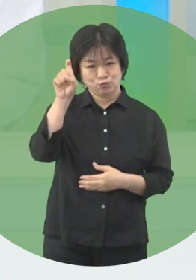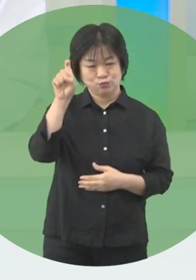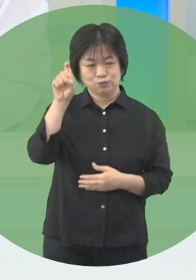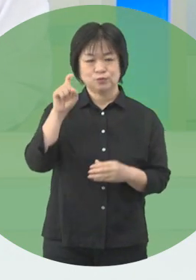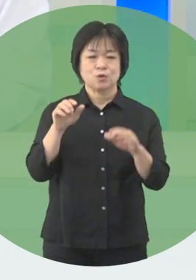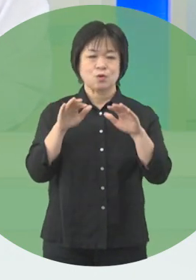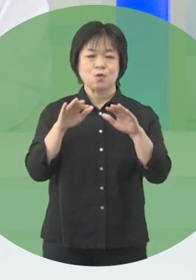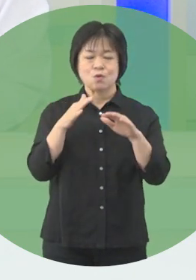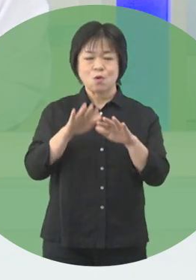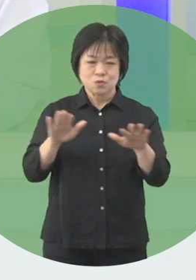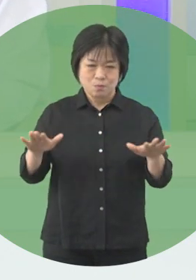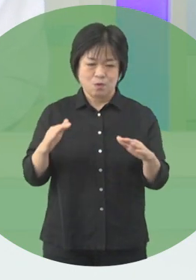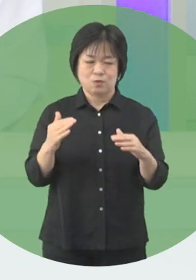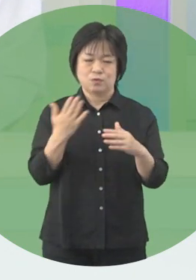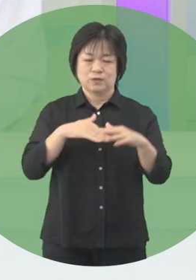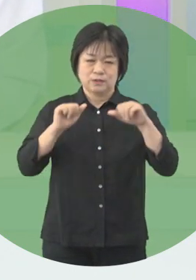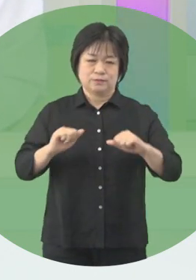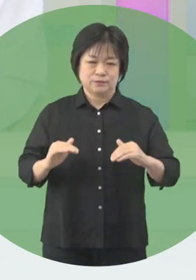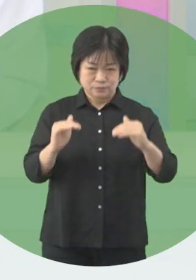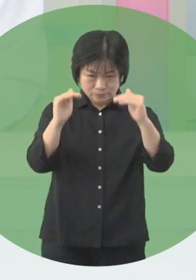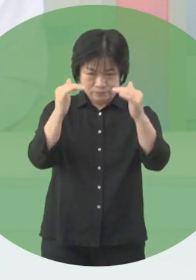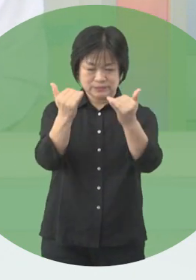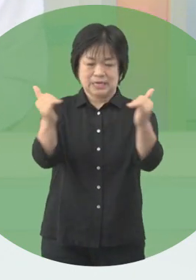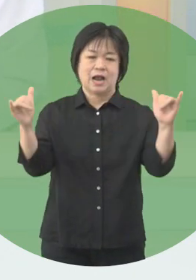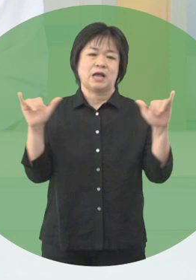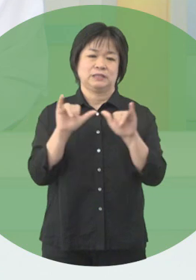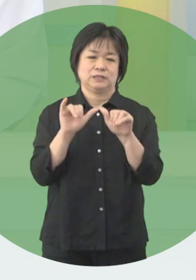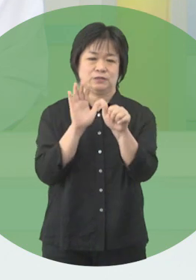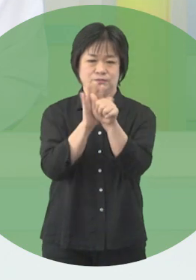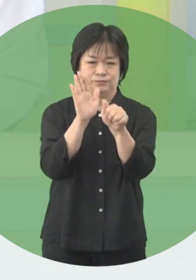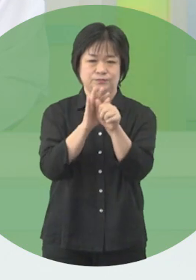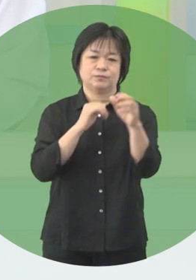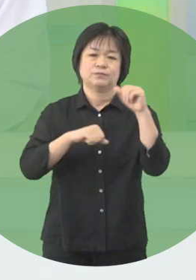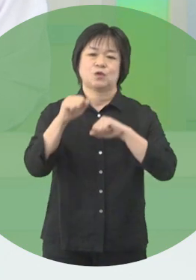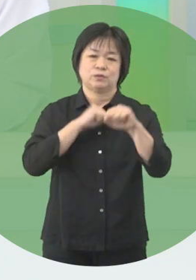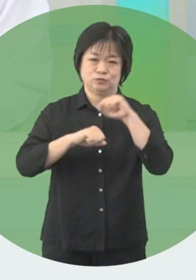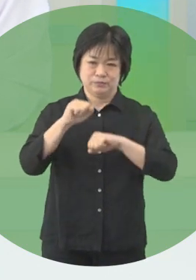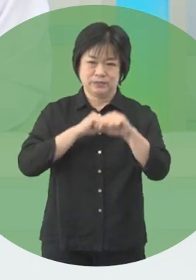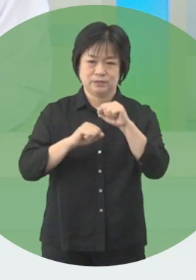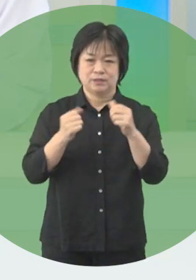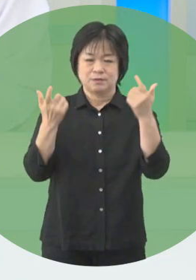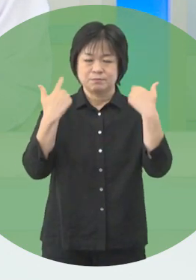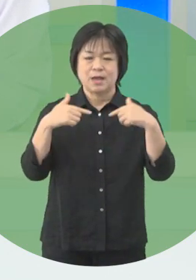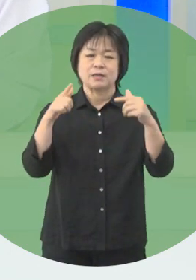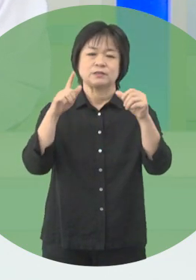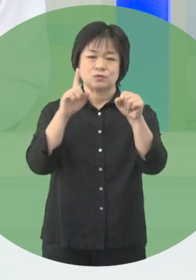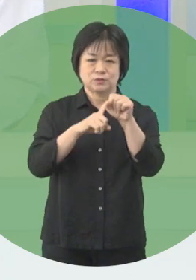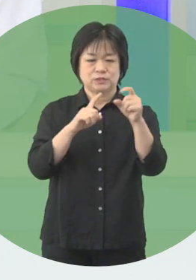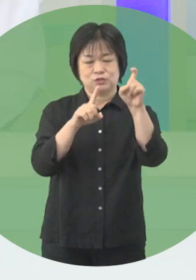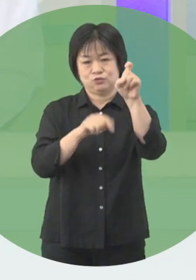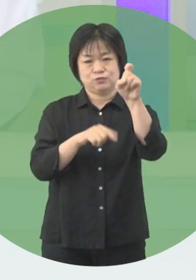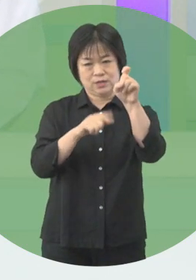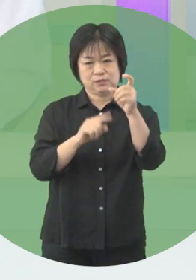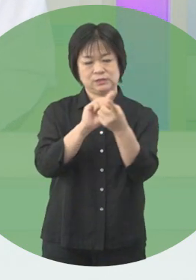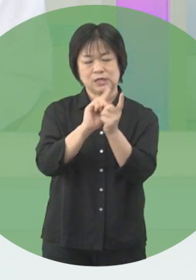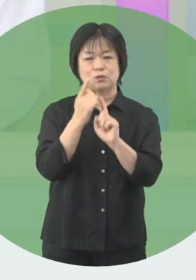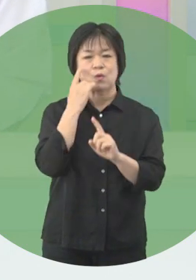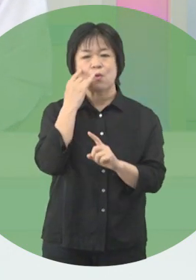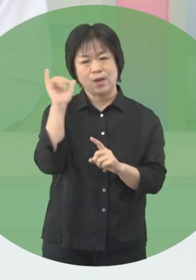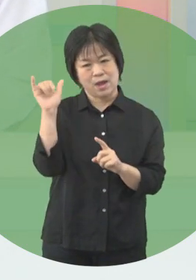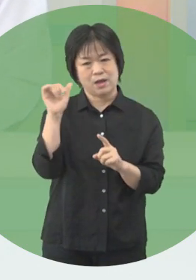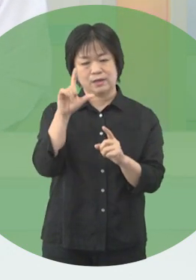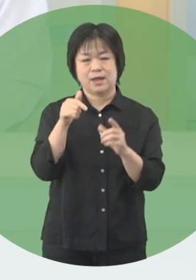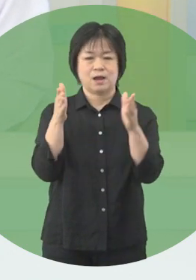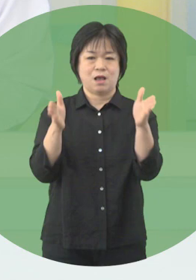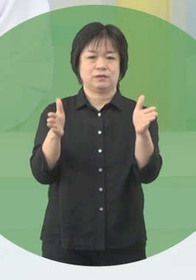たちの健やかな成長を社会全体で支える取り組みじゃ。 毎年10月は里親月間です。今